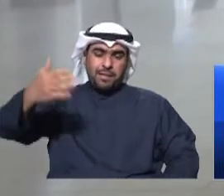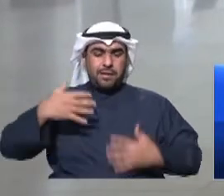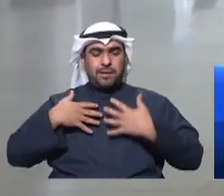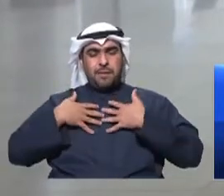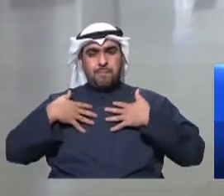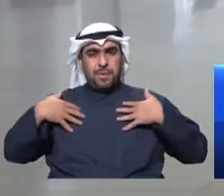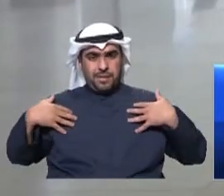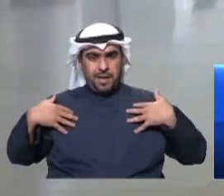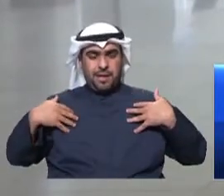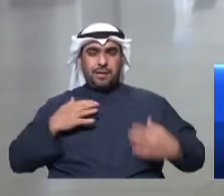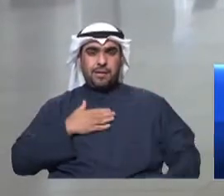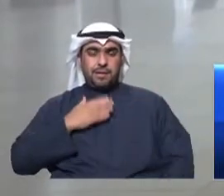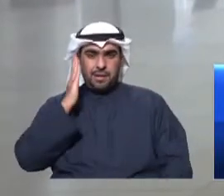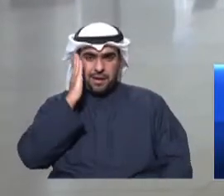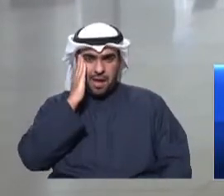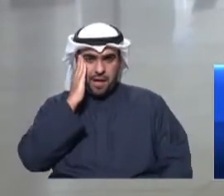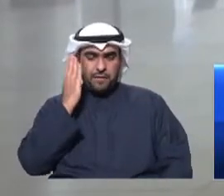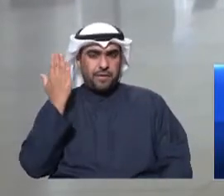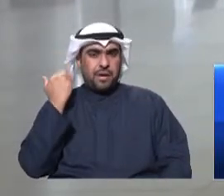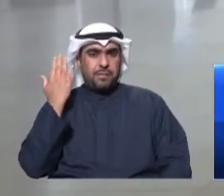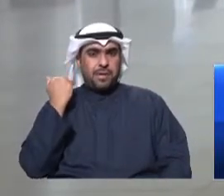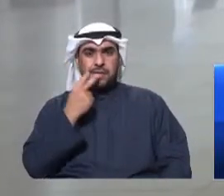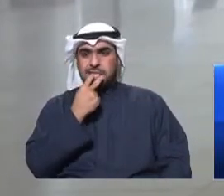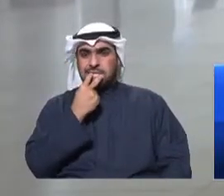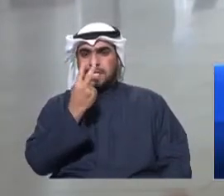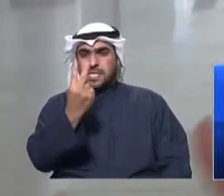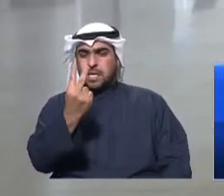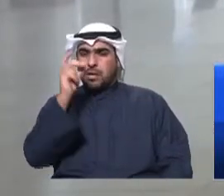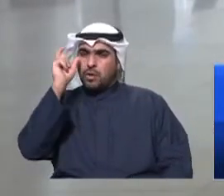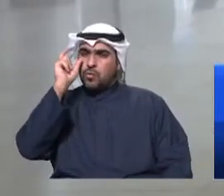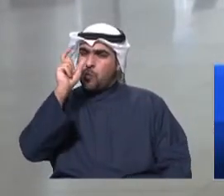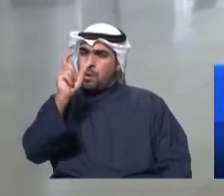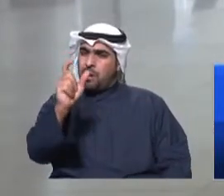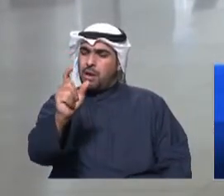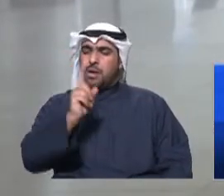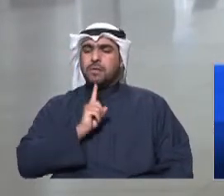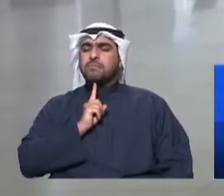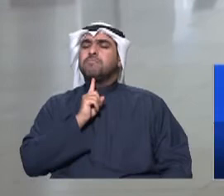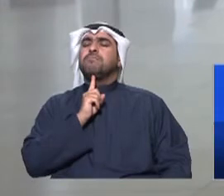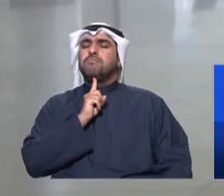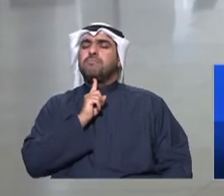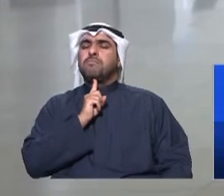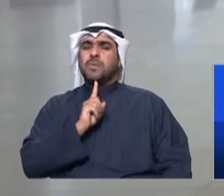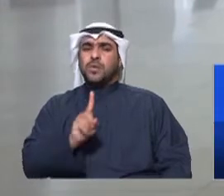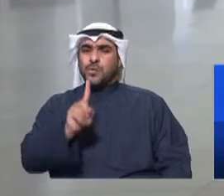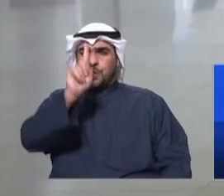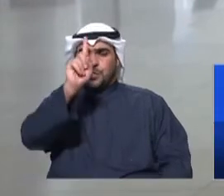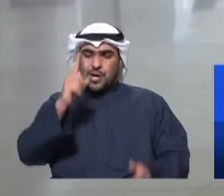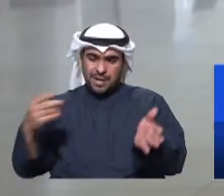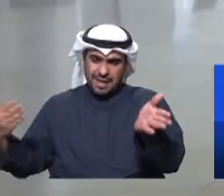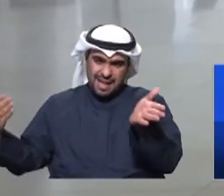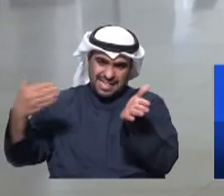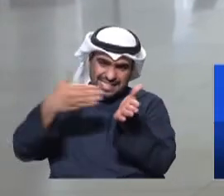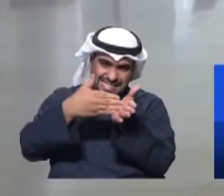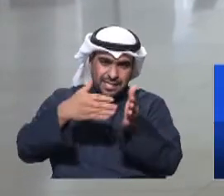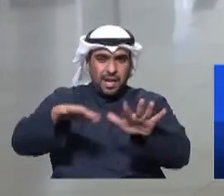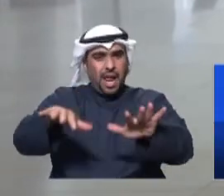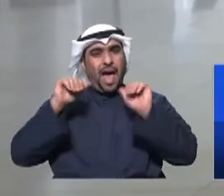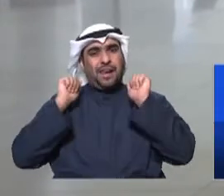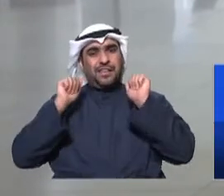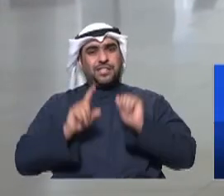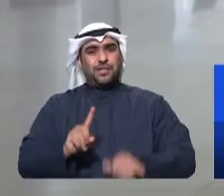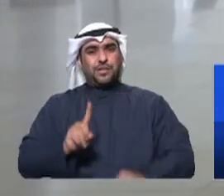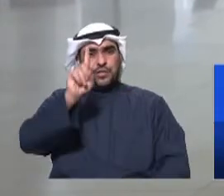إن الفترة طبعا كانت اللي هو طويلة فترة السنتين، بس إن شاء الله يا ربي ما بقى إلا القليل، خلونا نتكاتف